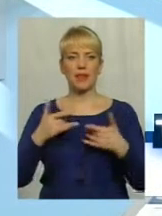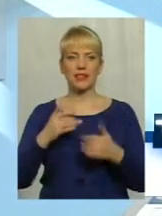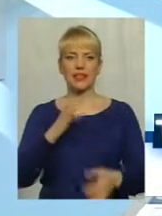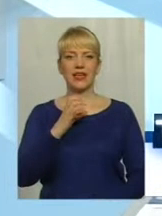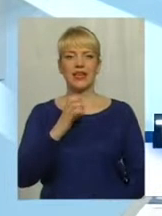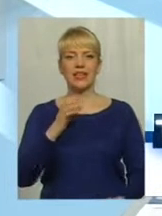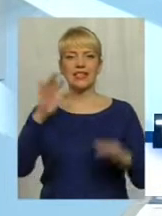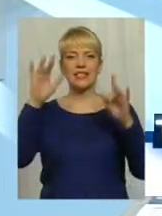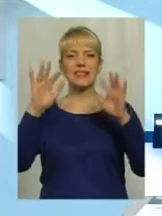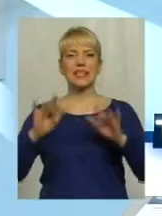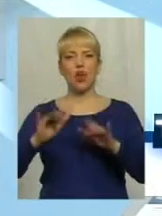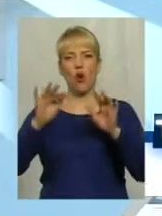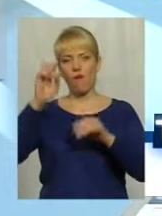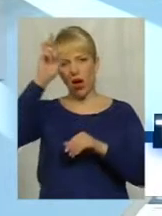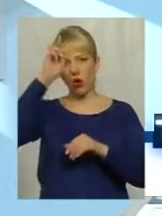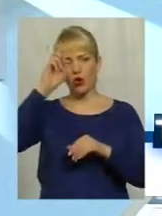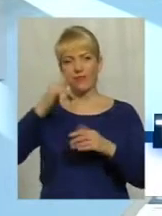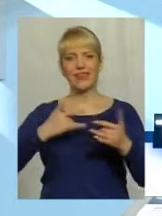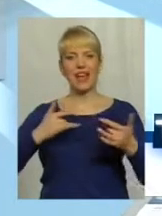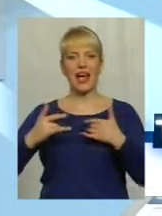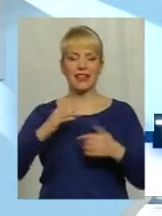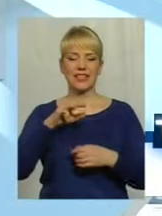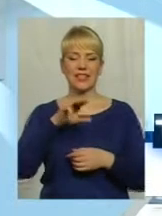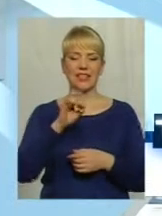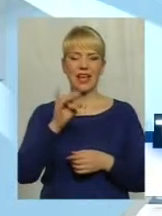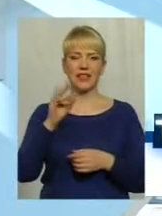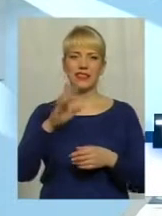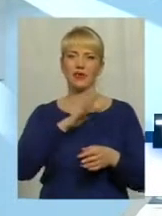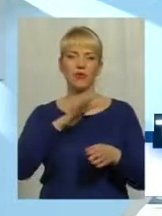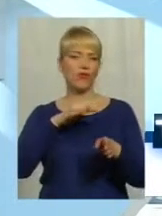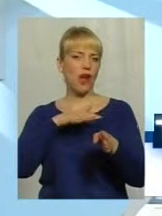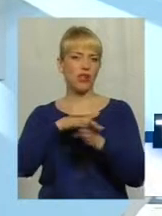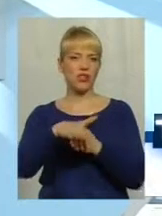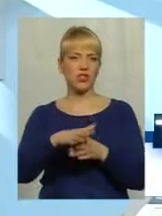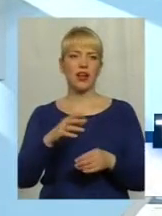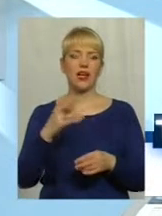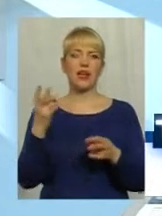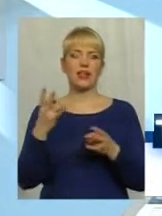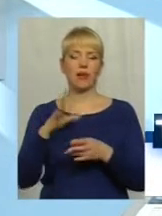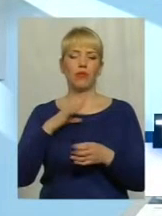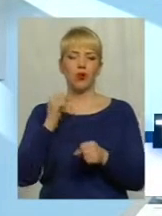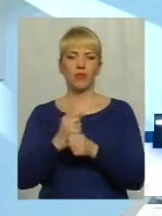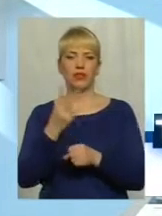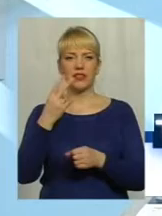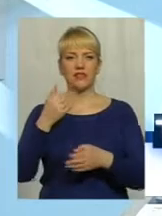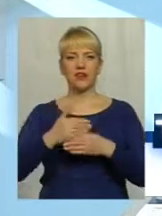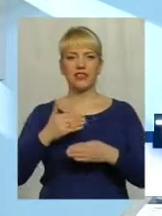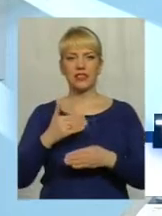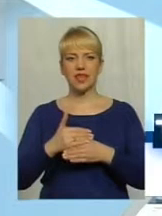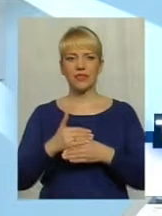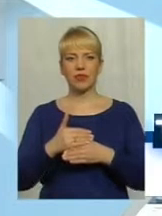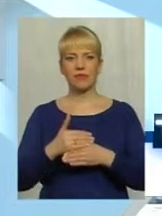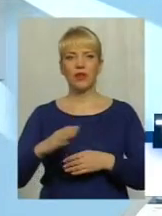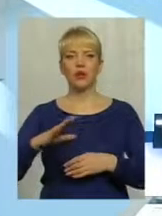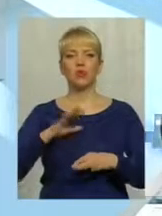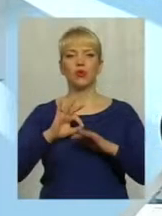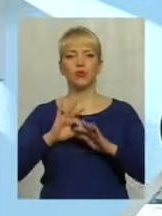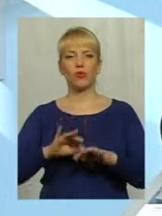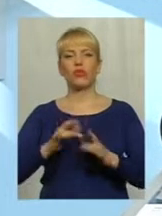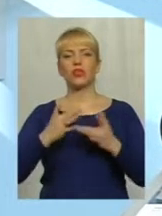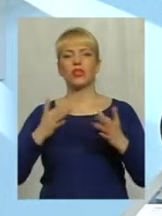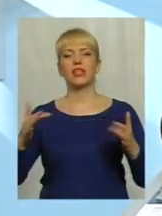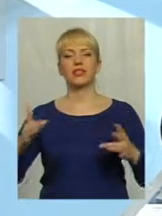королева» в Театрі Старицького, і багато дуже був аншлаг, прийшлося робити дві вистави, були проведені